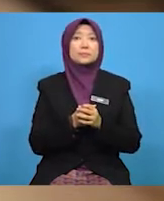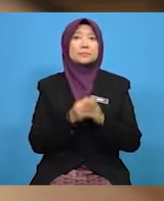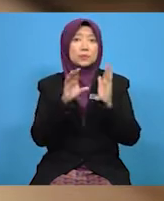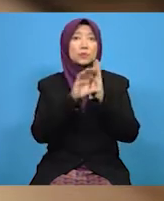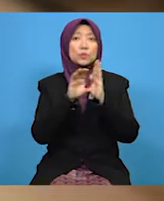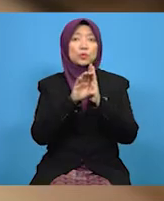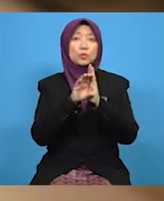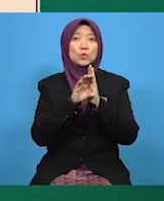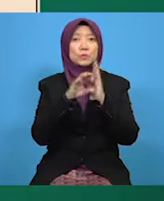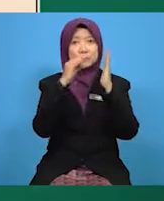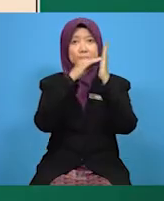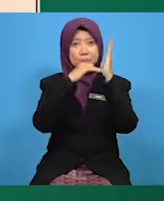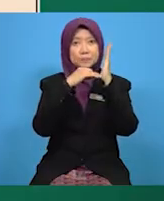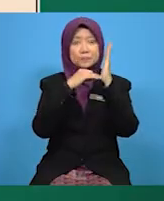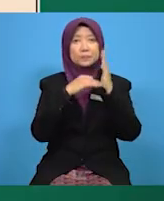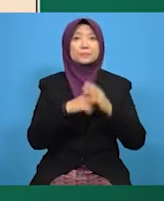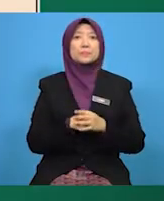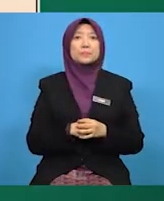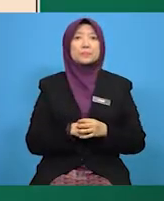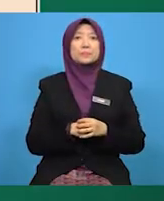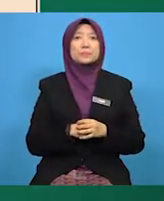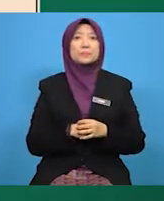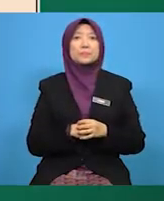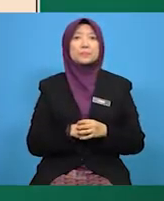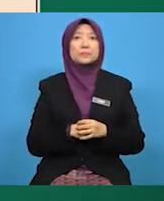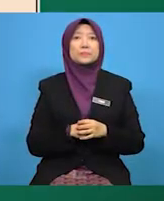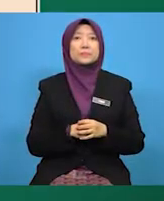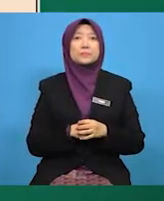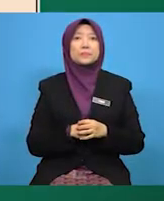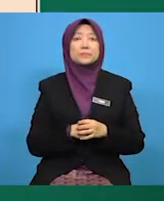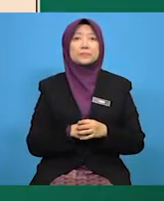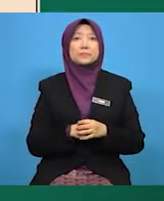butiran perbelanjaan adalah seperti berikut.